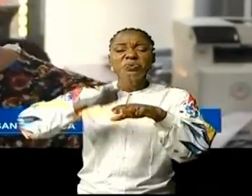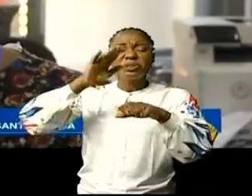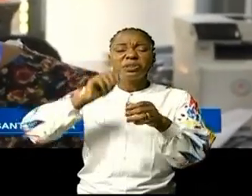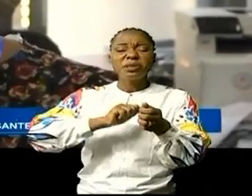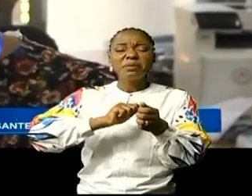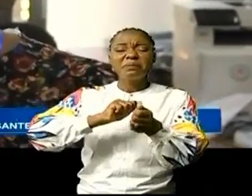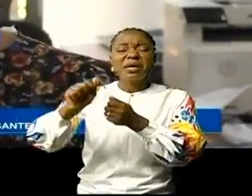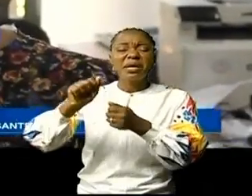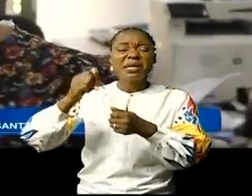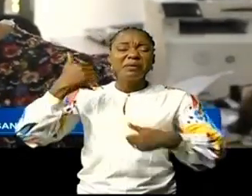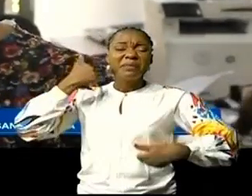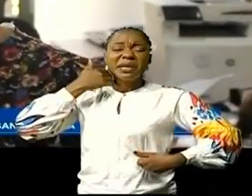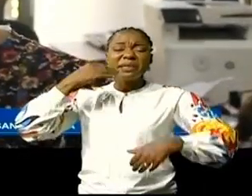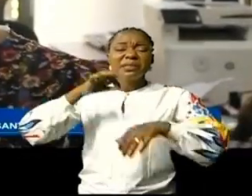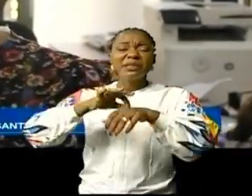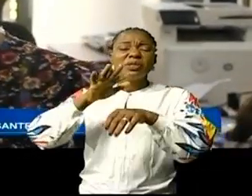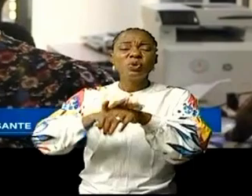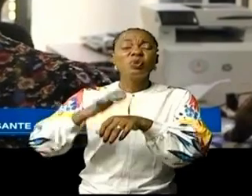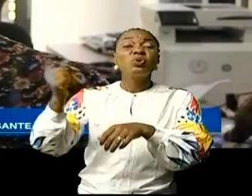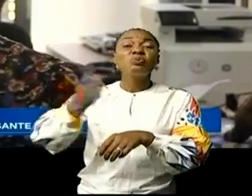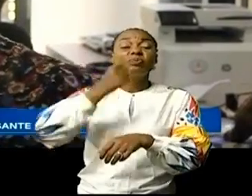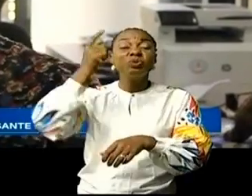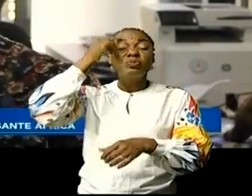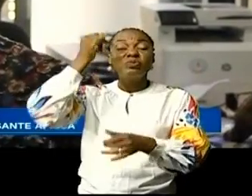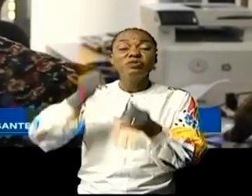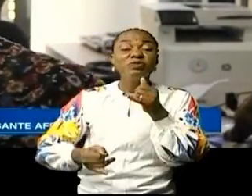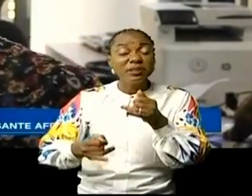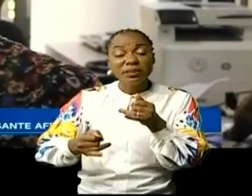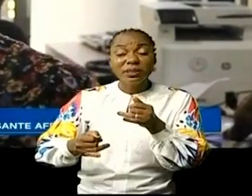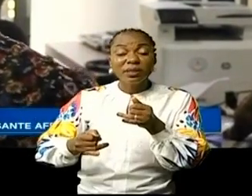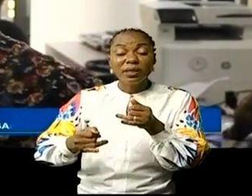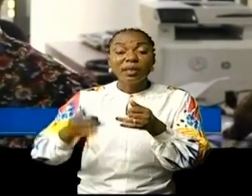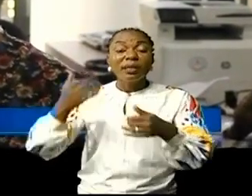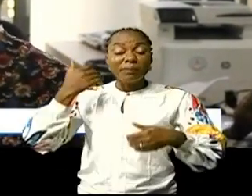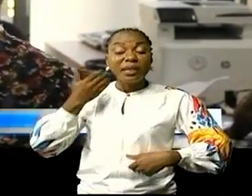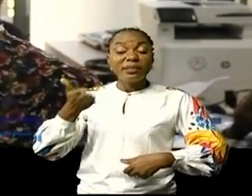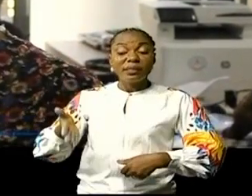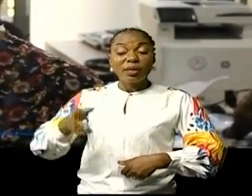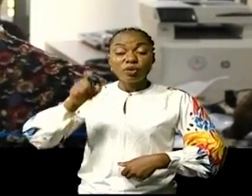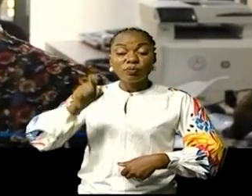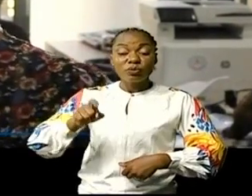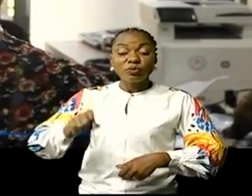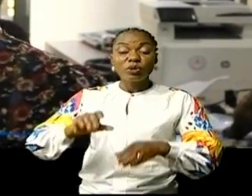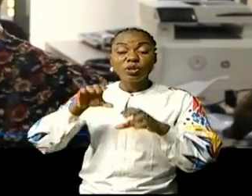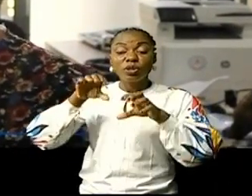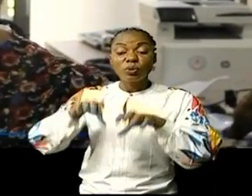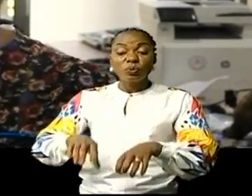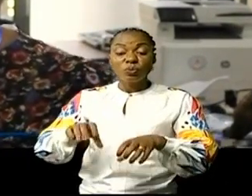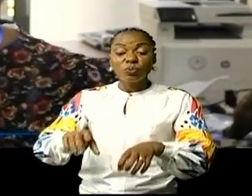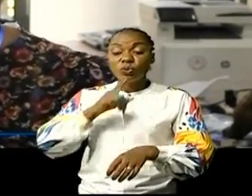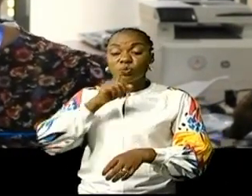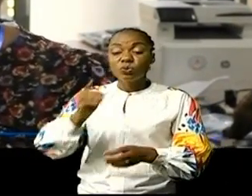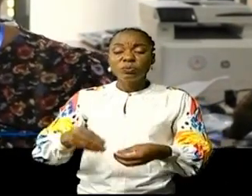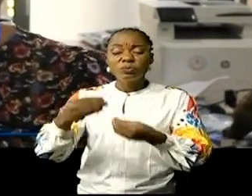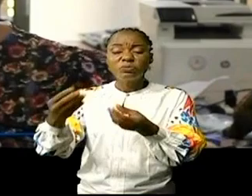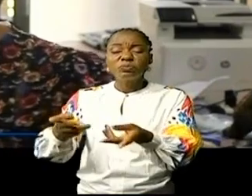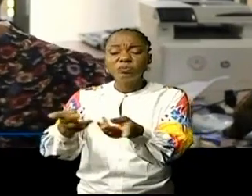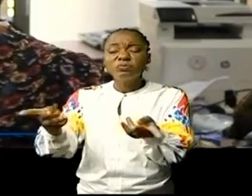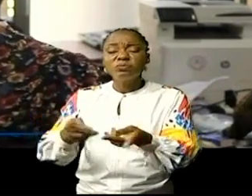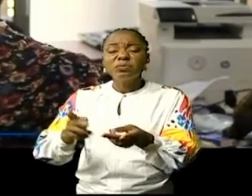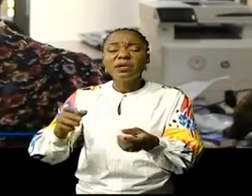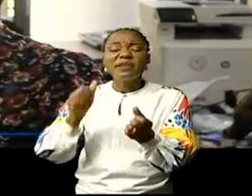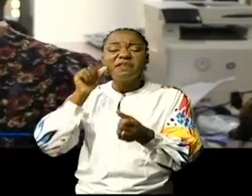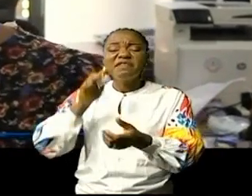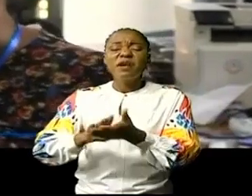monde et c'est important si on veut éliminer le paludisme que la RDC soit puisse mettre tout en œuvre